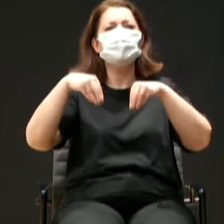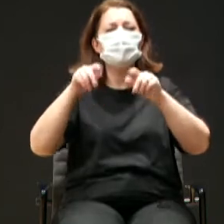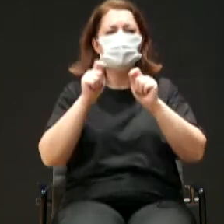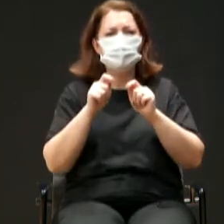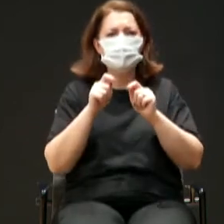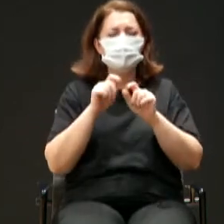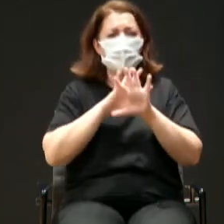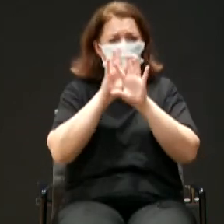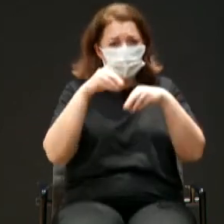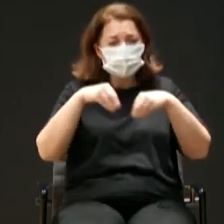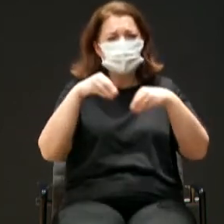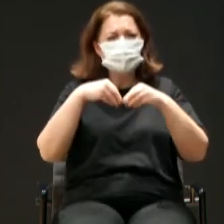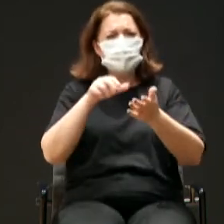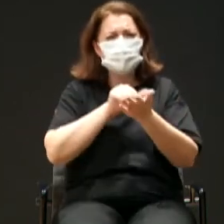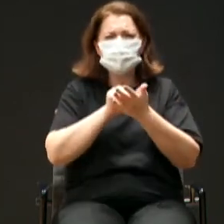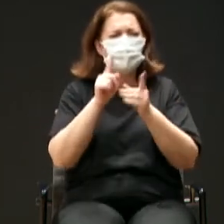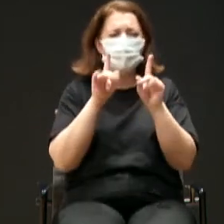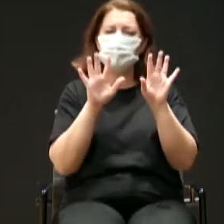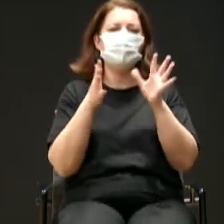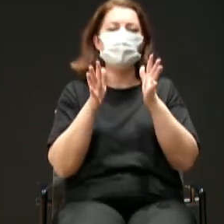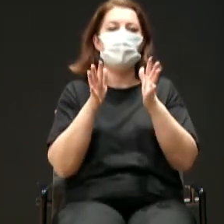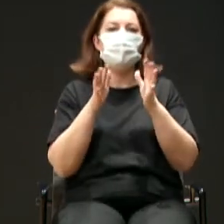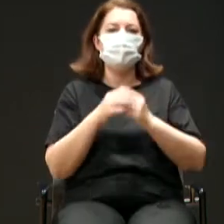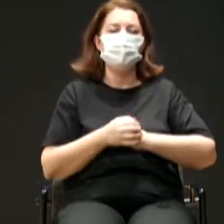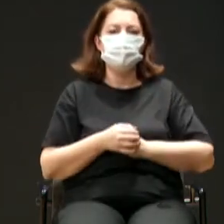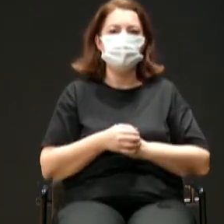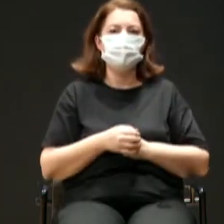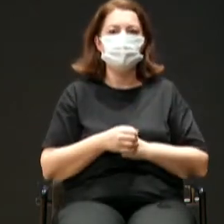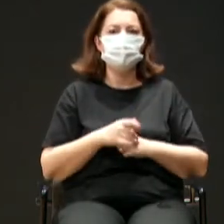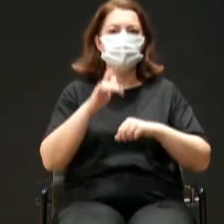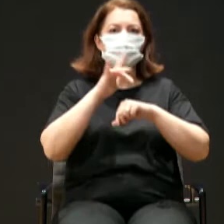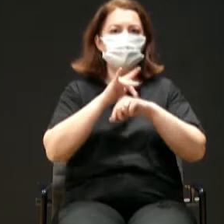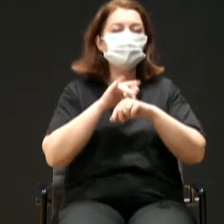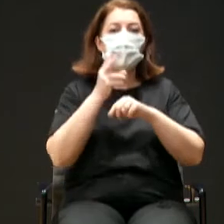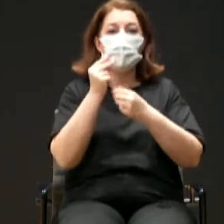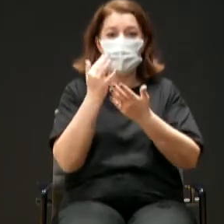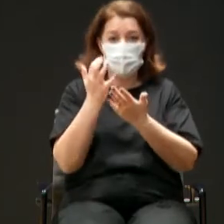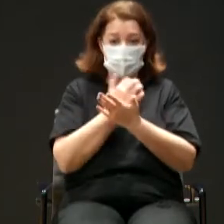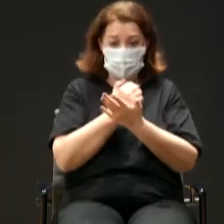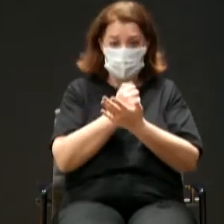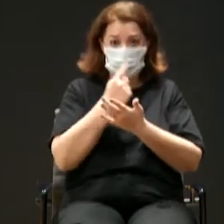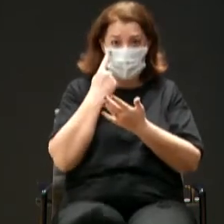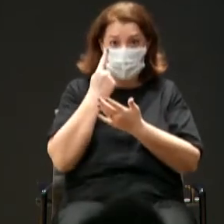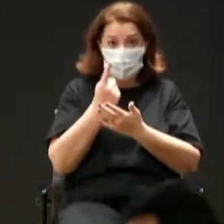Vallahi sata sata tuhaf bir hale geldik. Ülkeler gelir kaynakları,